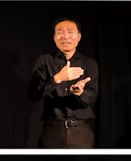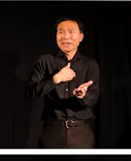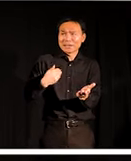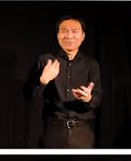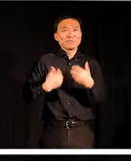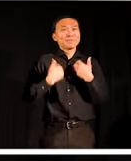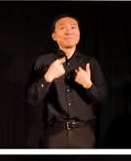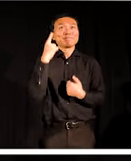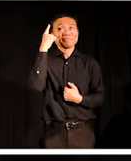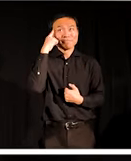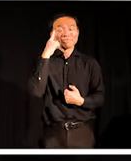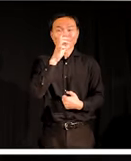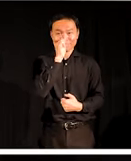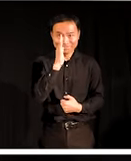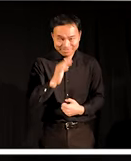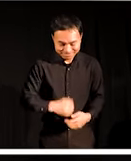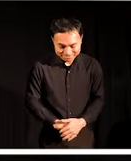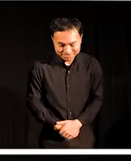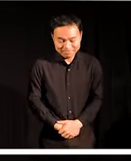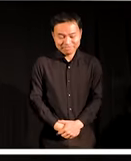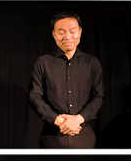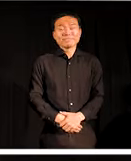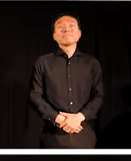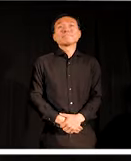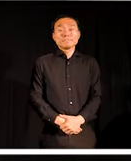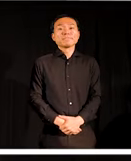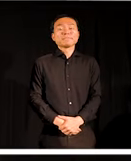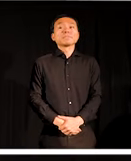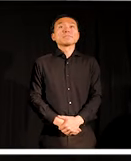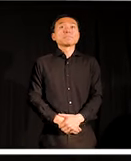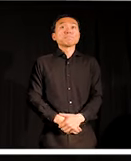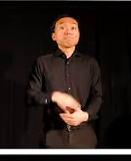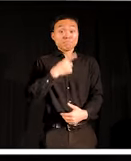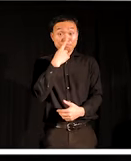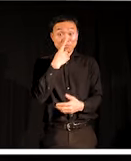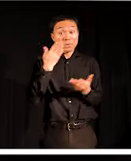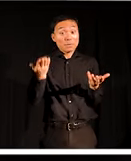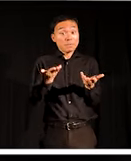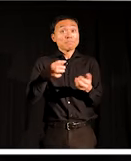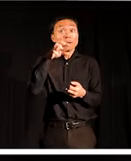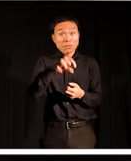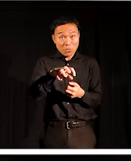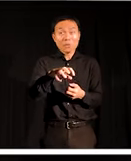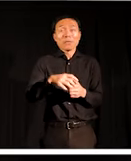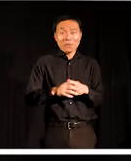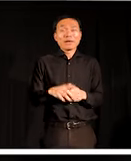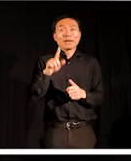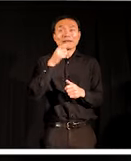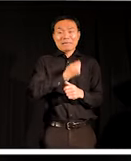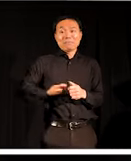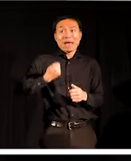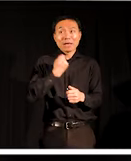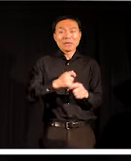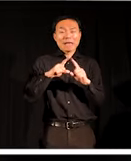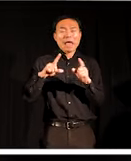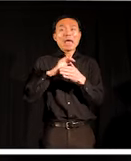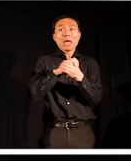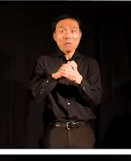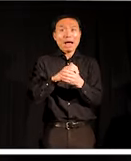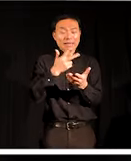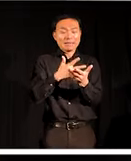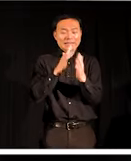願いしますえっとえ私が働いてる姫い平和記念資料官は沖縄